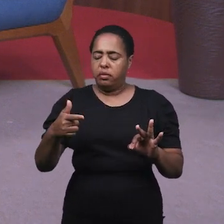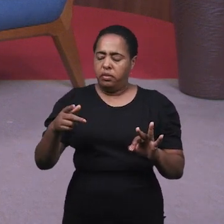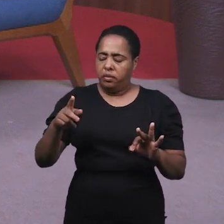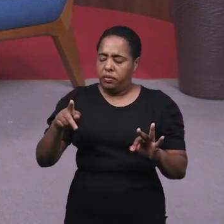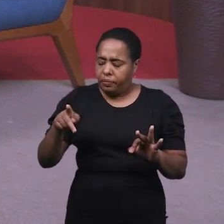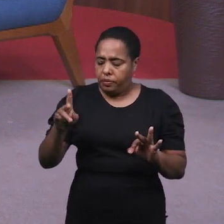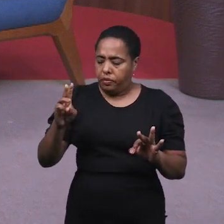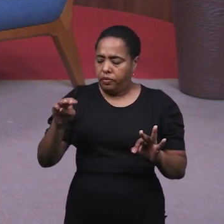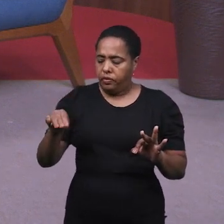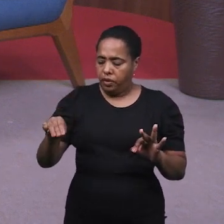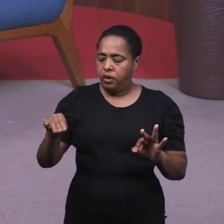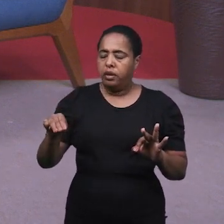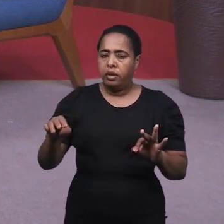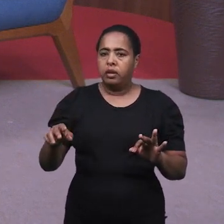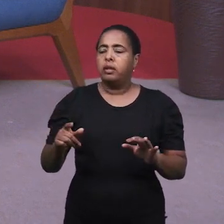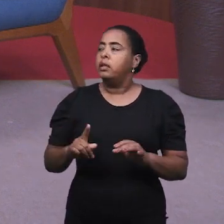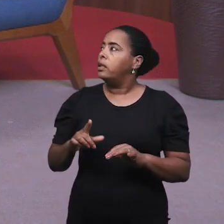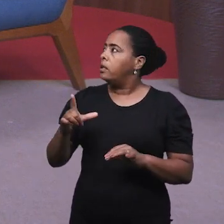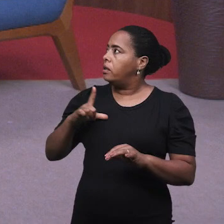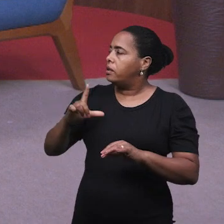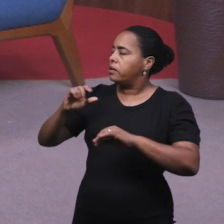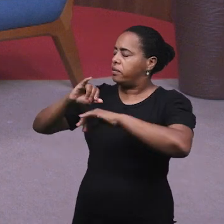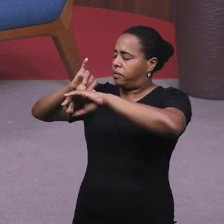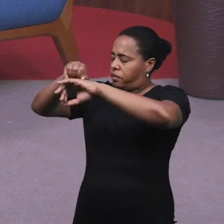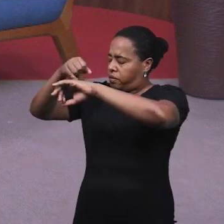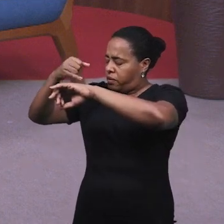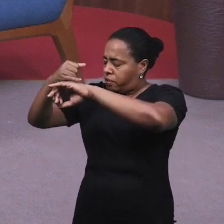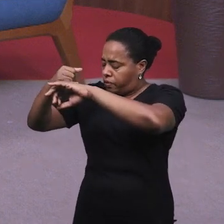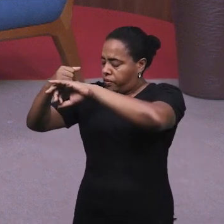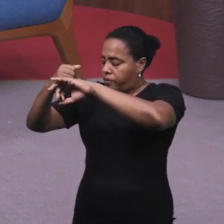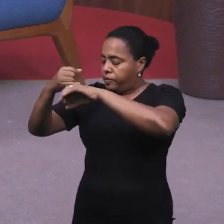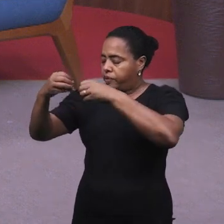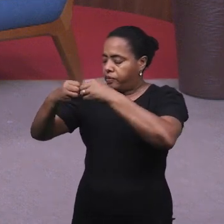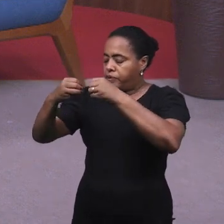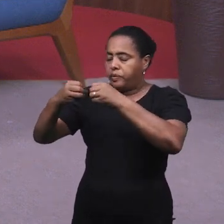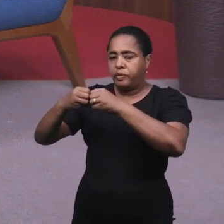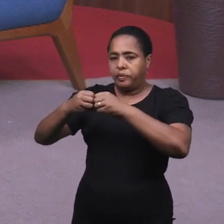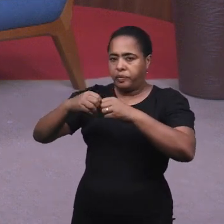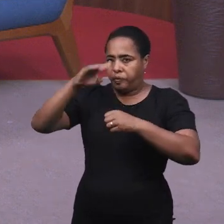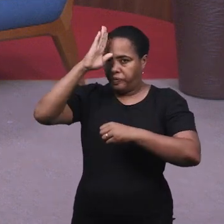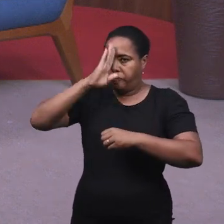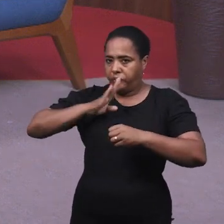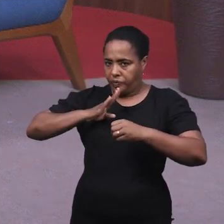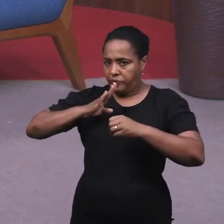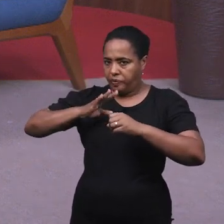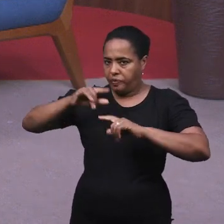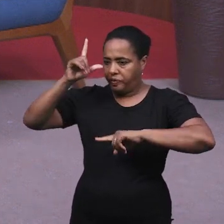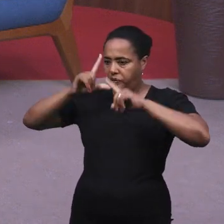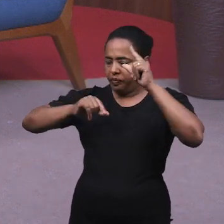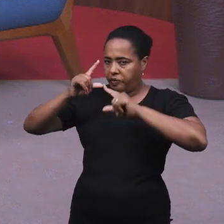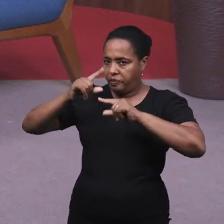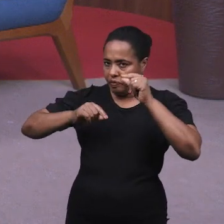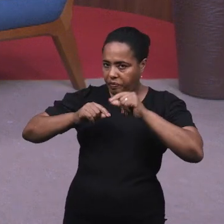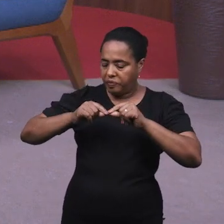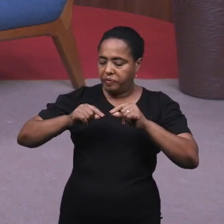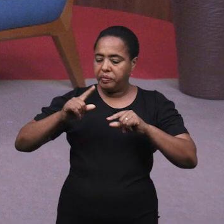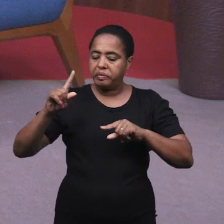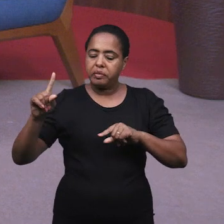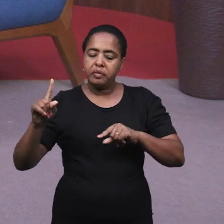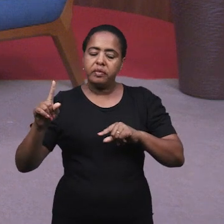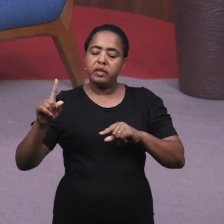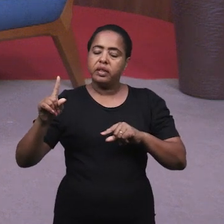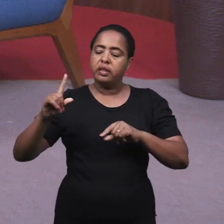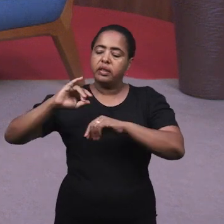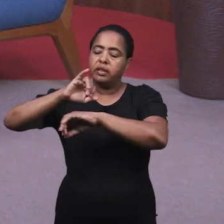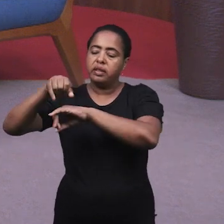proche à Bethléem, et de Jérusalem à Emmaüs, à peu près 12 kilomètres. Nous allons